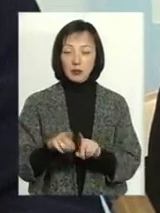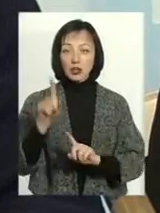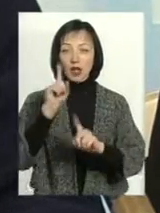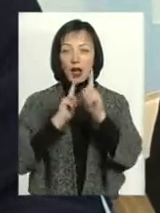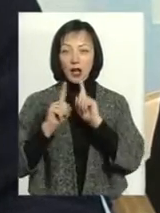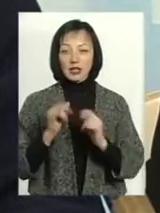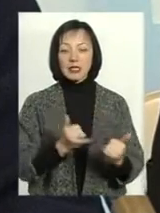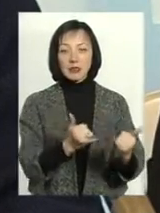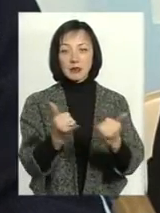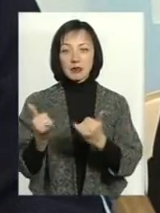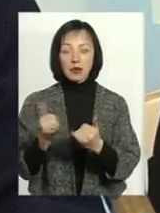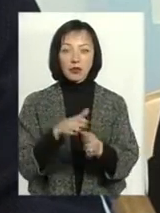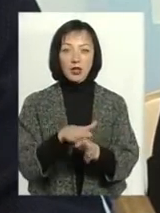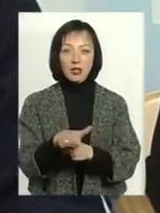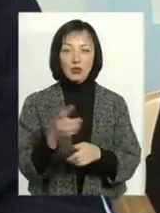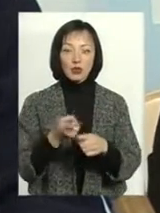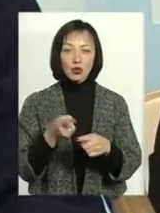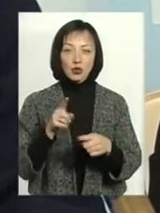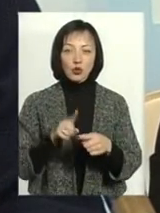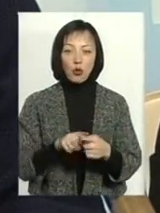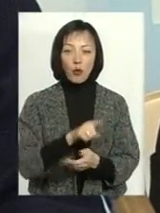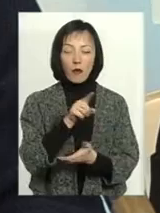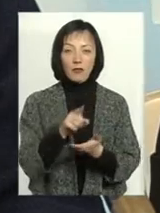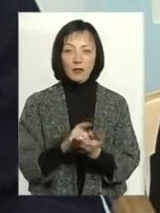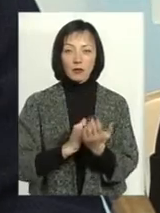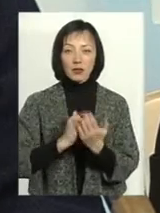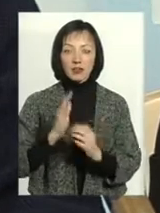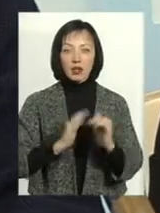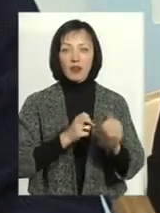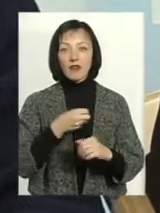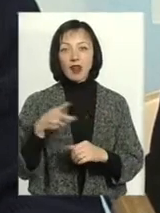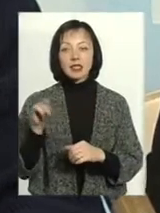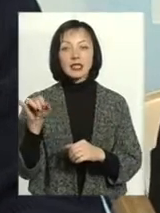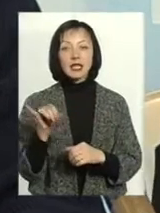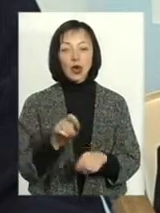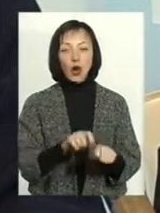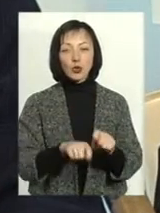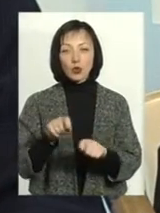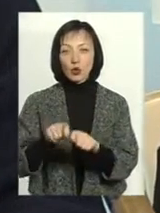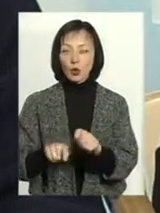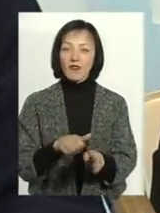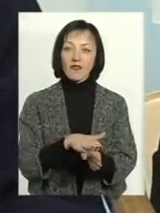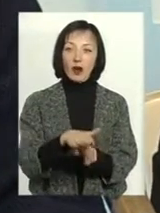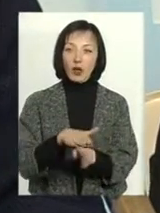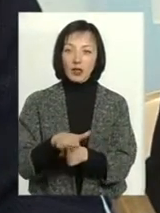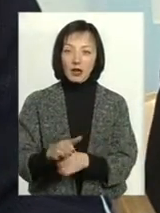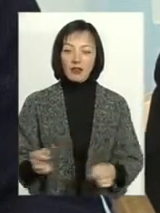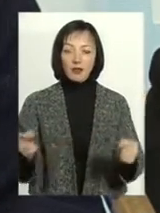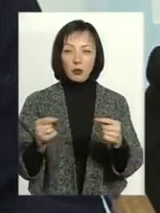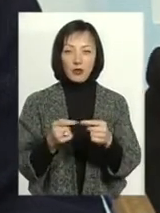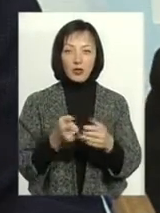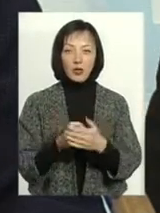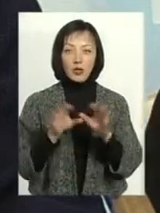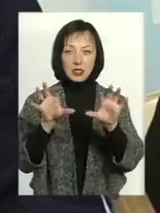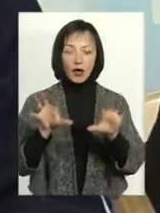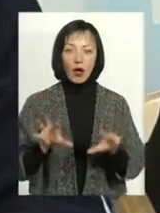і забезпечує реалізацію цього обов'язку з підвищення кваліфікації і контролює виконання його у відповідності до закону